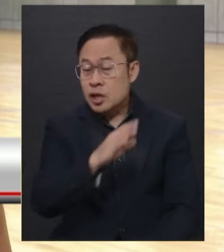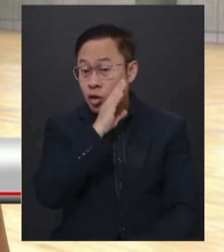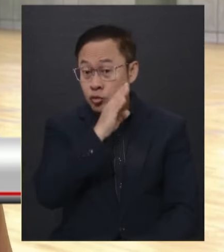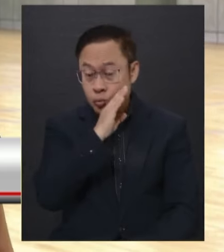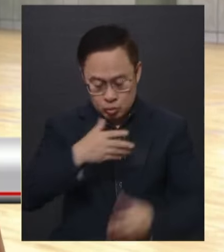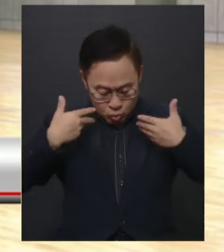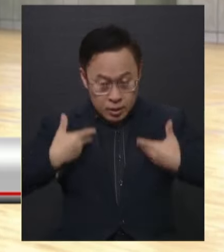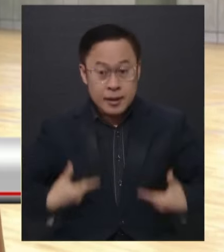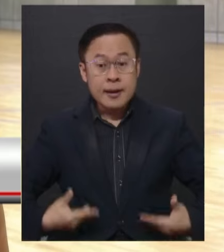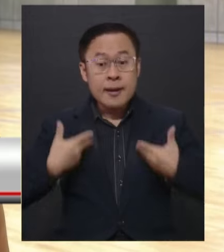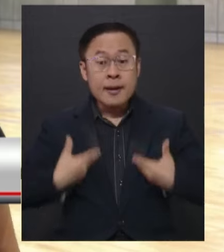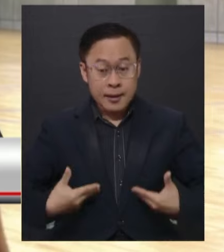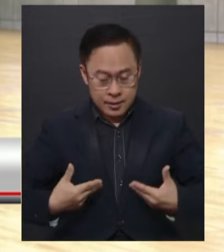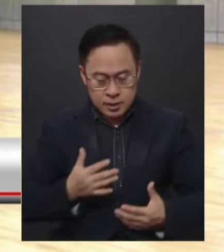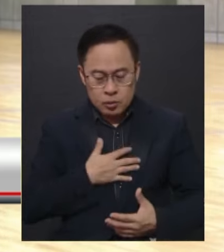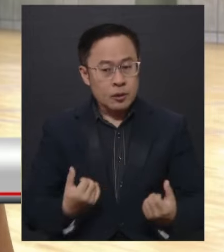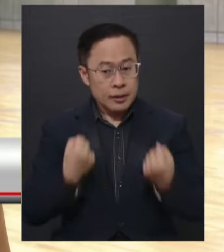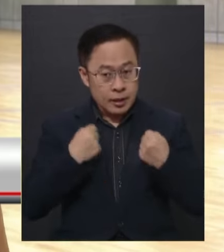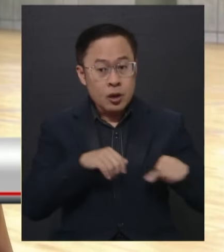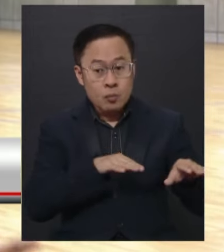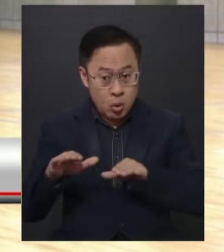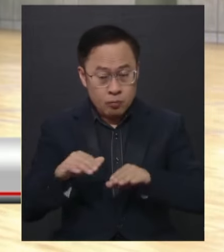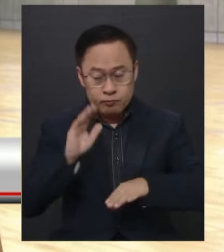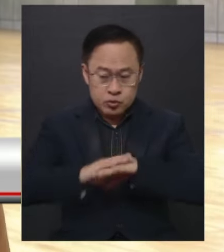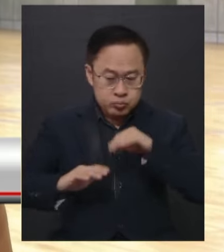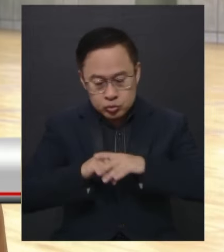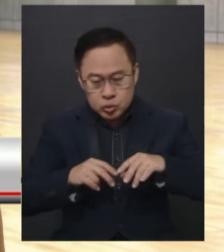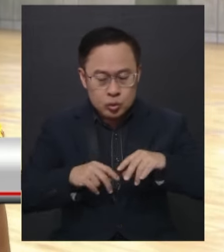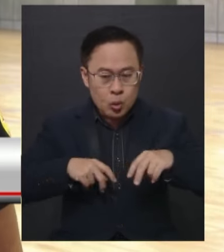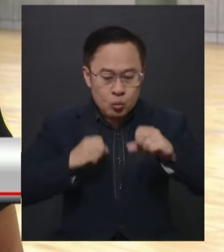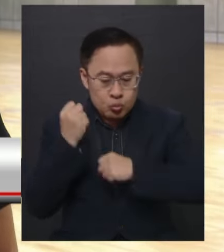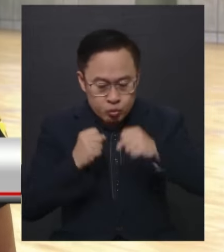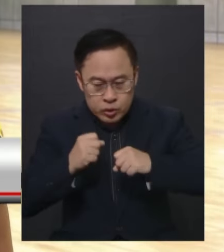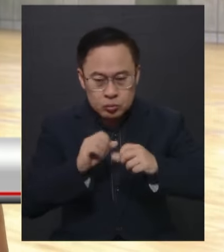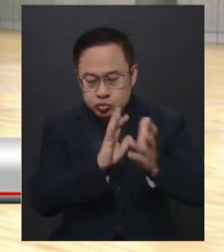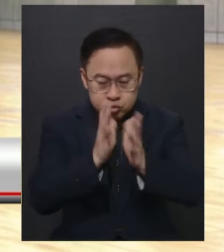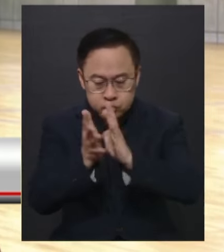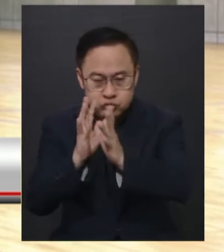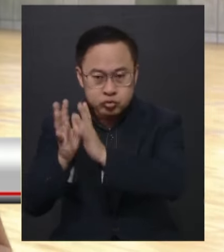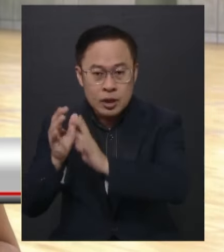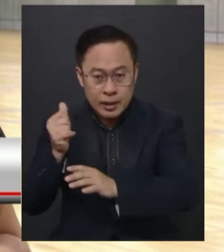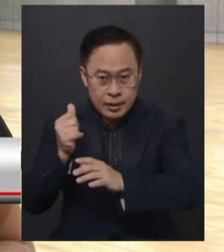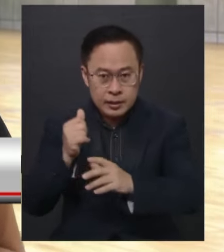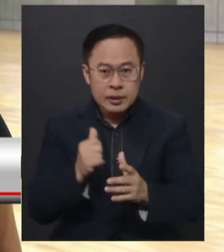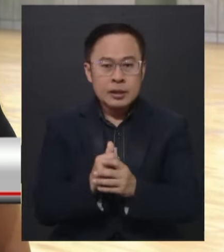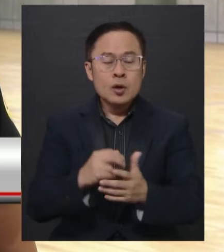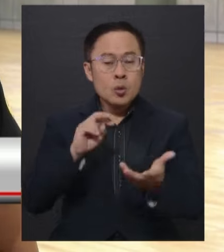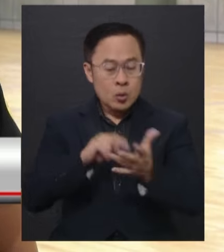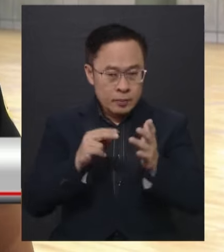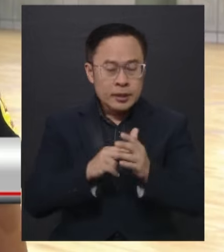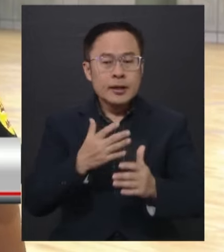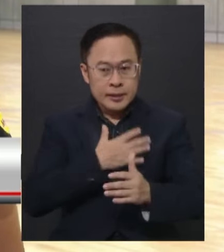ารถงัดศักยภาพตัวเองกลับมาได้หรือว่าสามารถโชว์ศักยภาพตัวเองออกมาได้ก็คิดว่าก็ยังมี